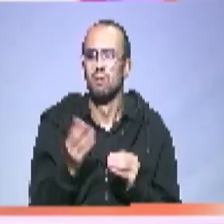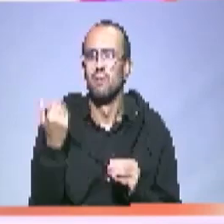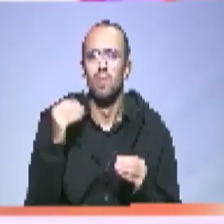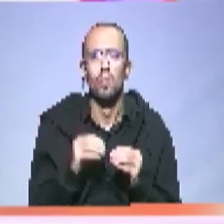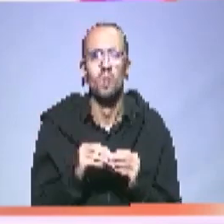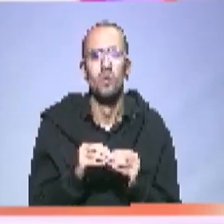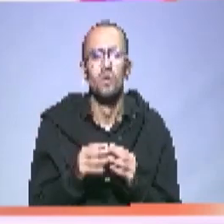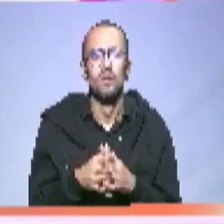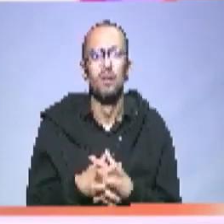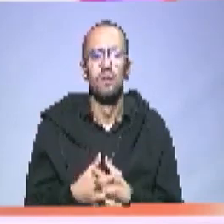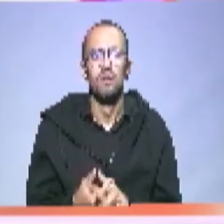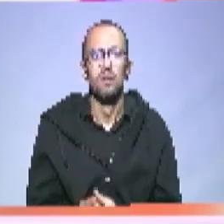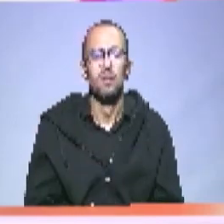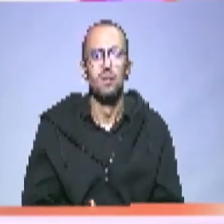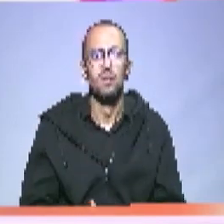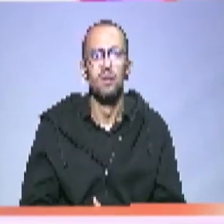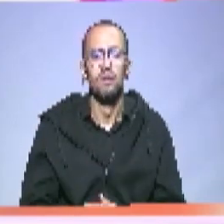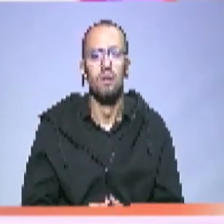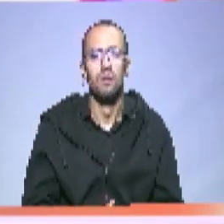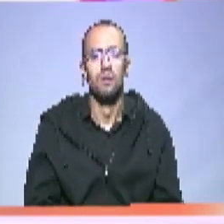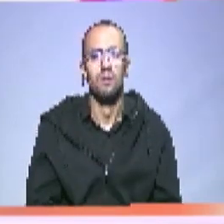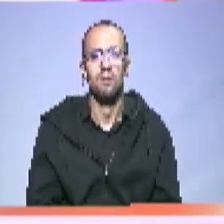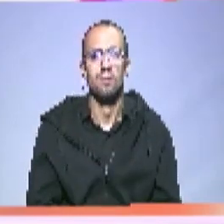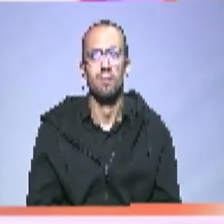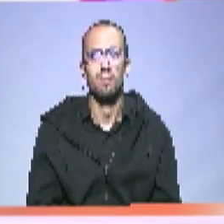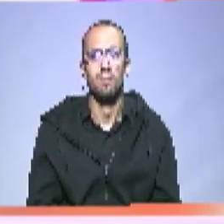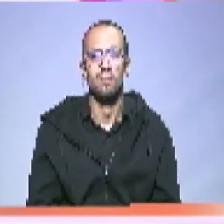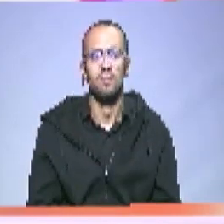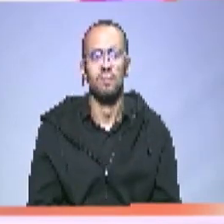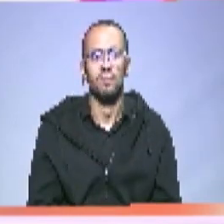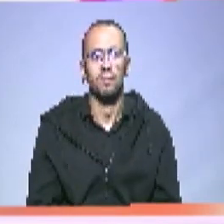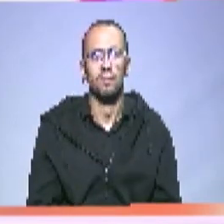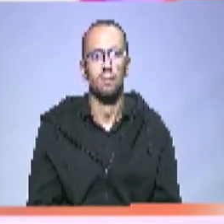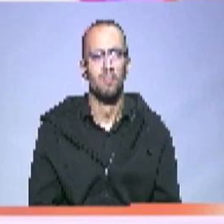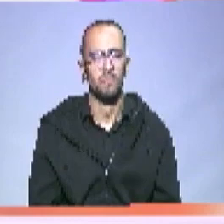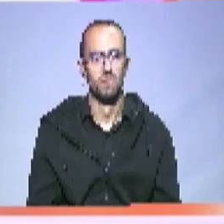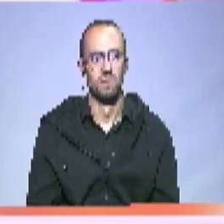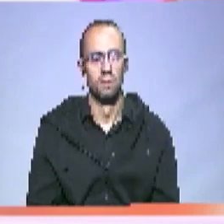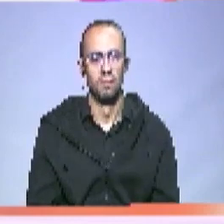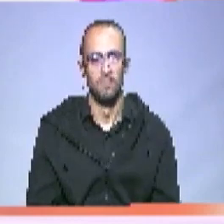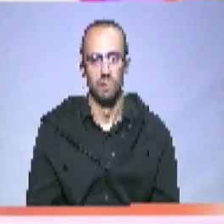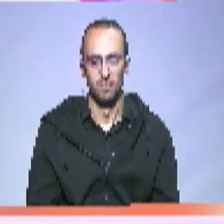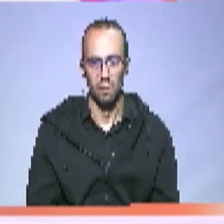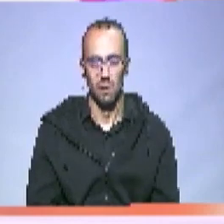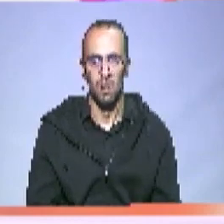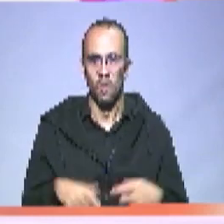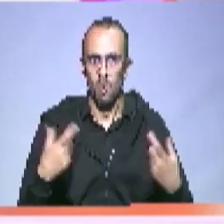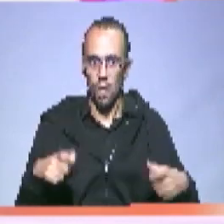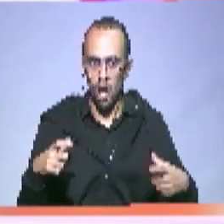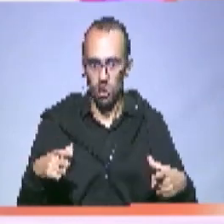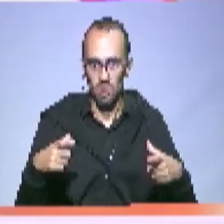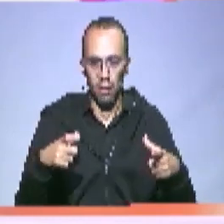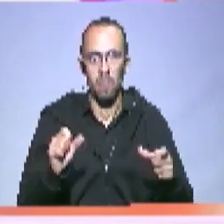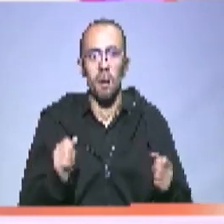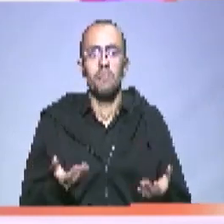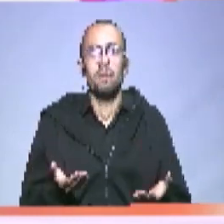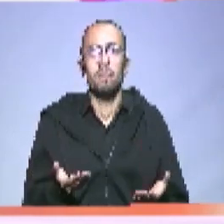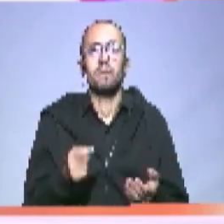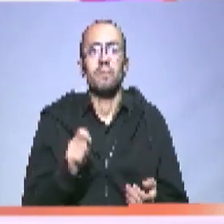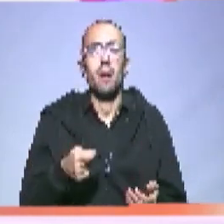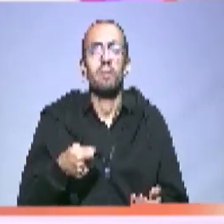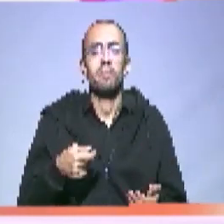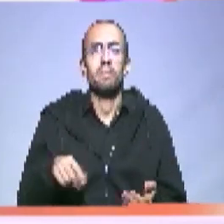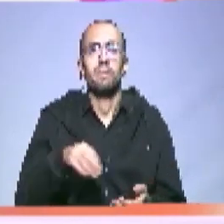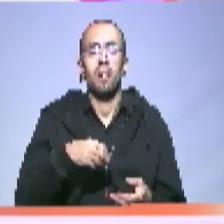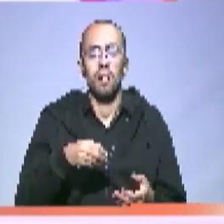فطيرة، احنا المرة اللي فاتت عملنا ايه يا شيف؟ احنا المرة اللي فاتت احنا هنعمل الاول هنعمل الجلاش في الصينية بتاع البيتزا دي، وهنسويها قدامنا